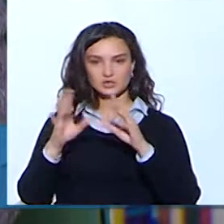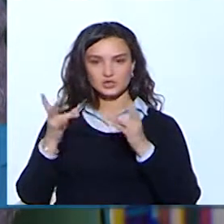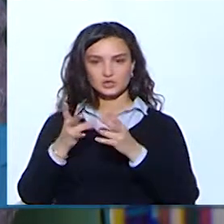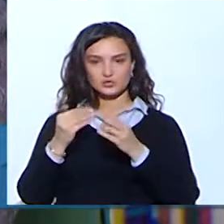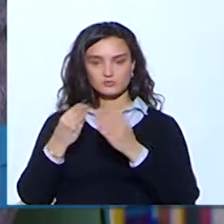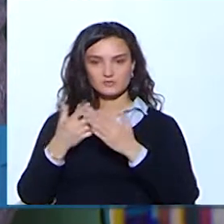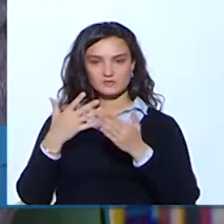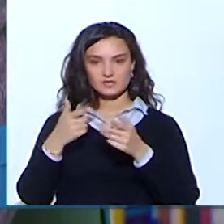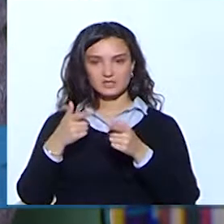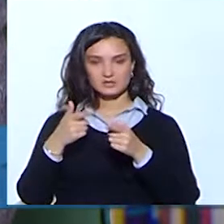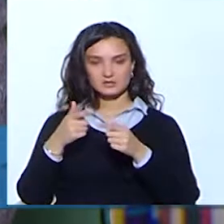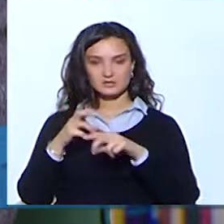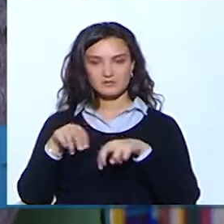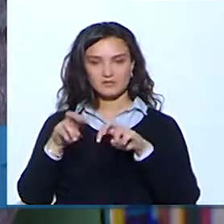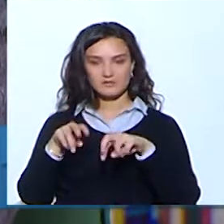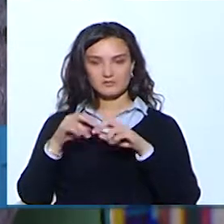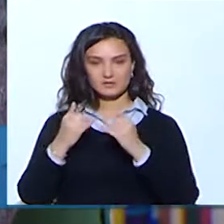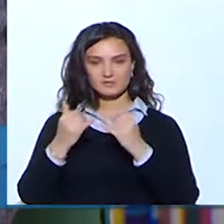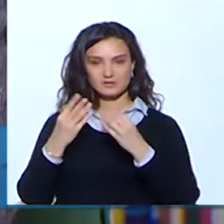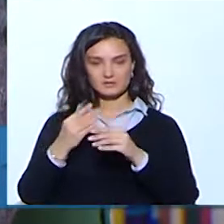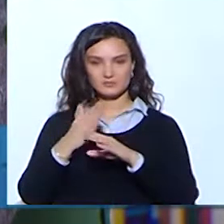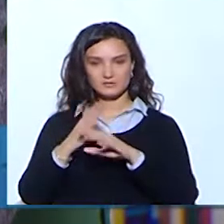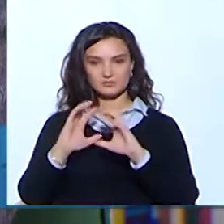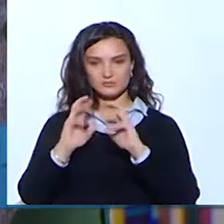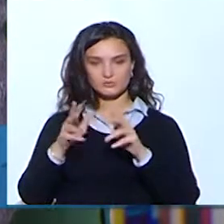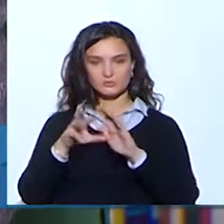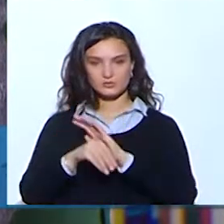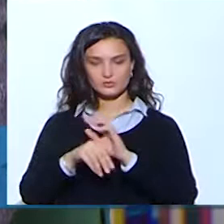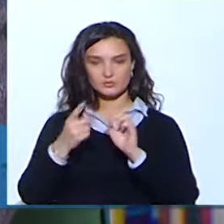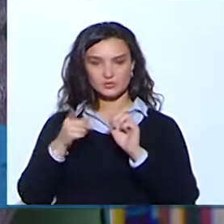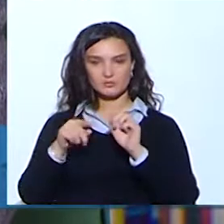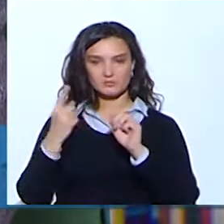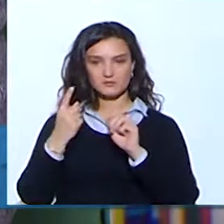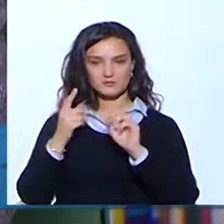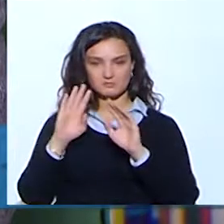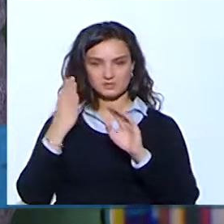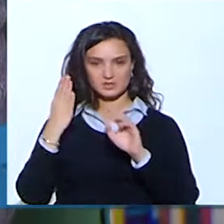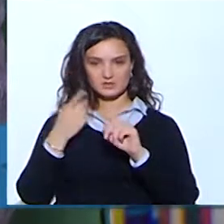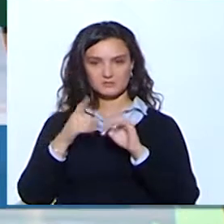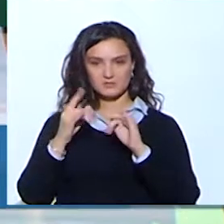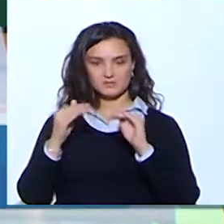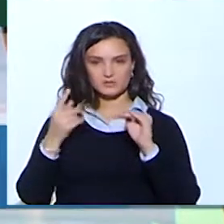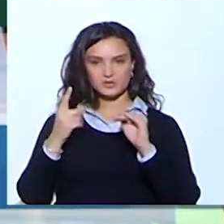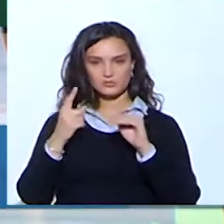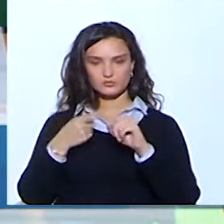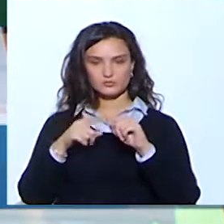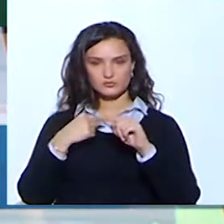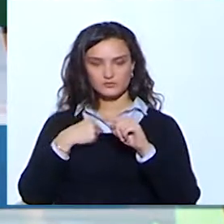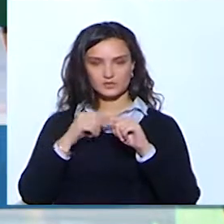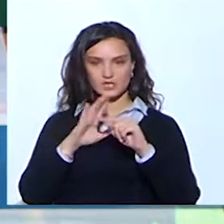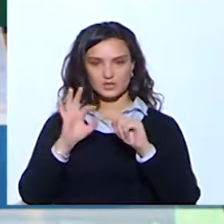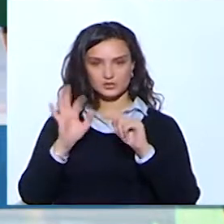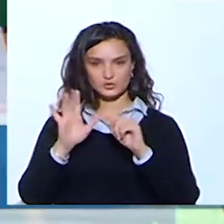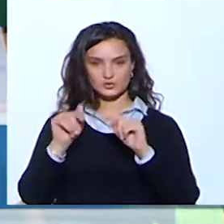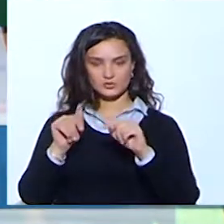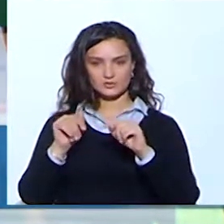საჭიროებს ძვირადღირებულ კვლევებს, დღეისათვის არის მსოფლიოში ნომერ პირველი მტერი ბავშვთა მოსახლეობის. რატომ ჩვენ